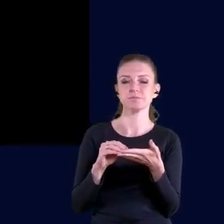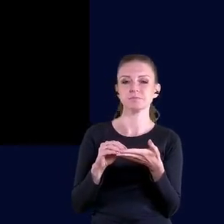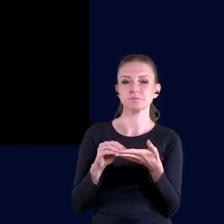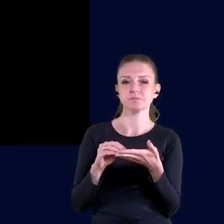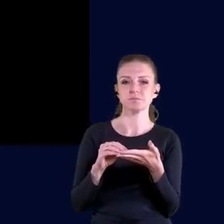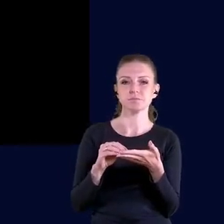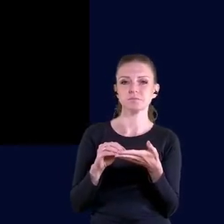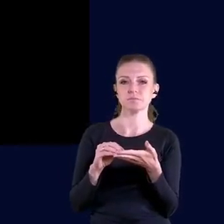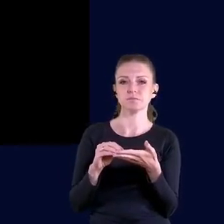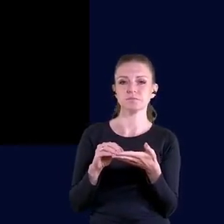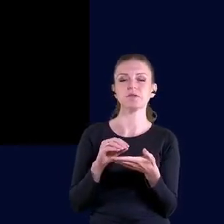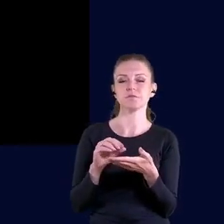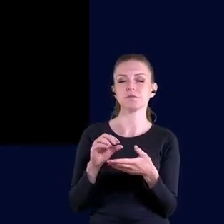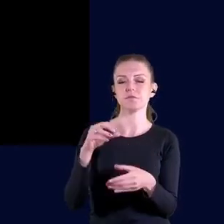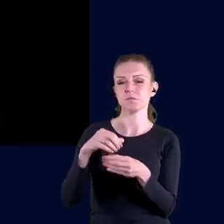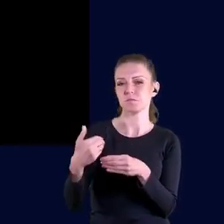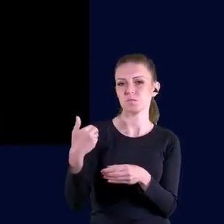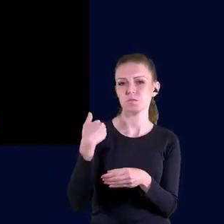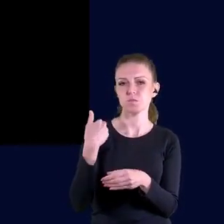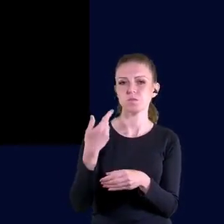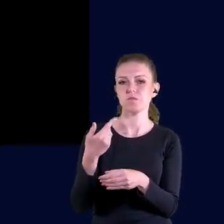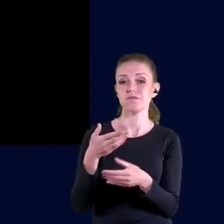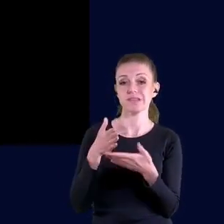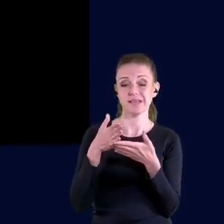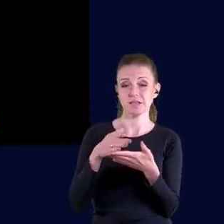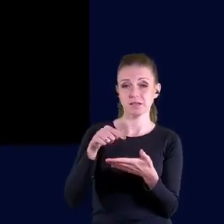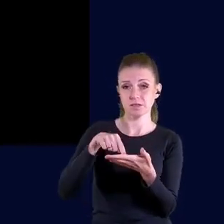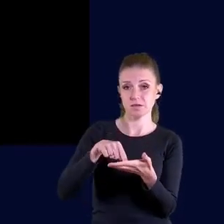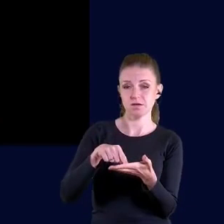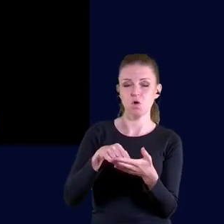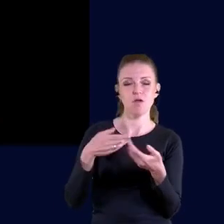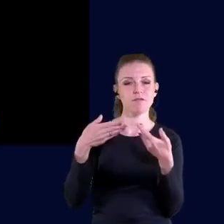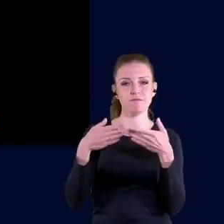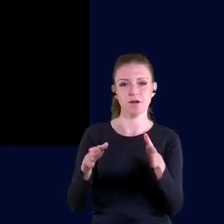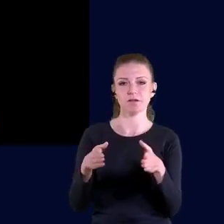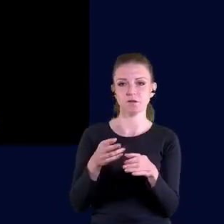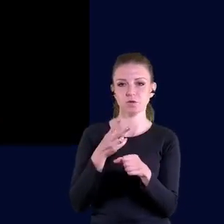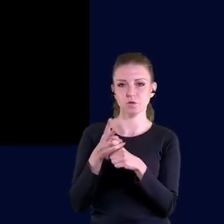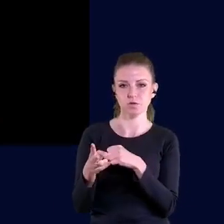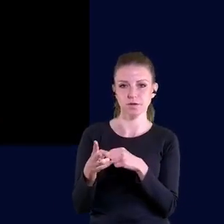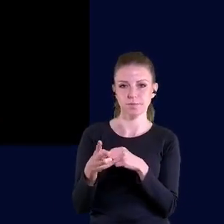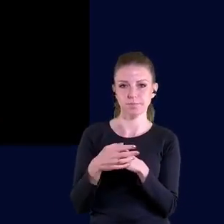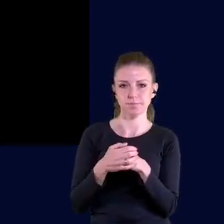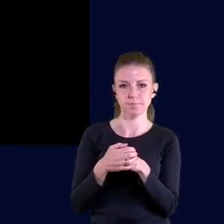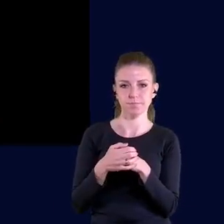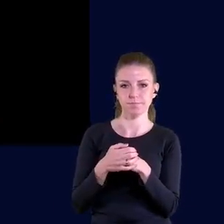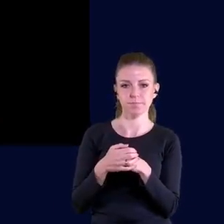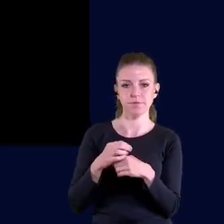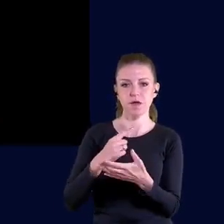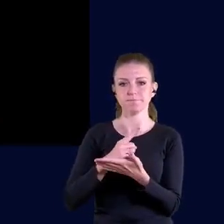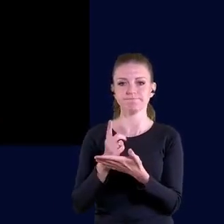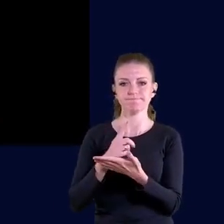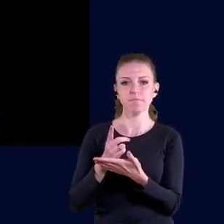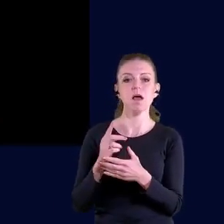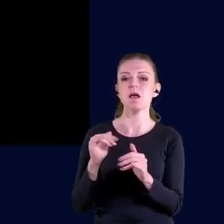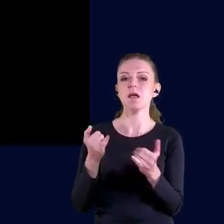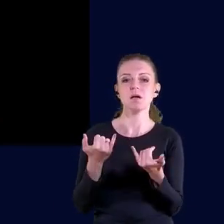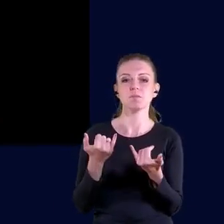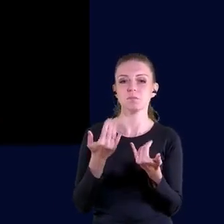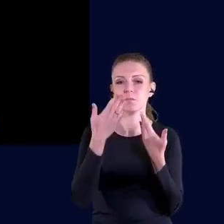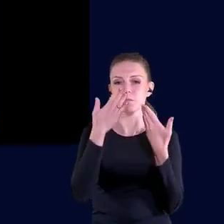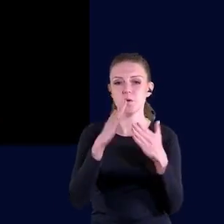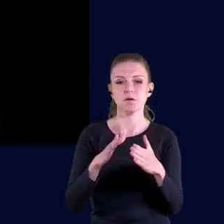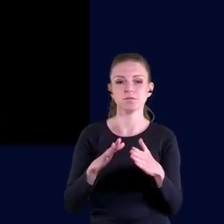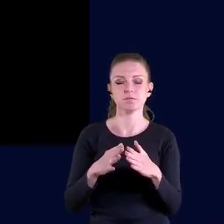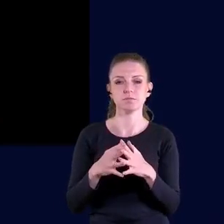którym zastosowano znormalizowany wskaźnik otwartego dostępu właśnie mierząc